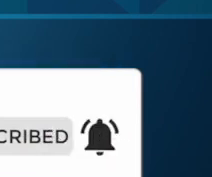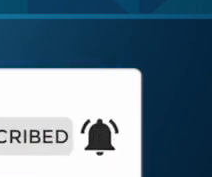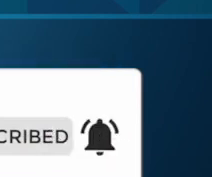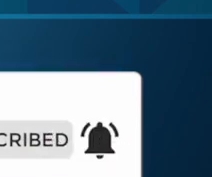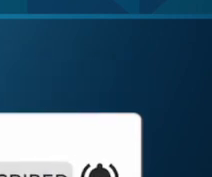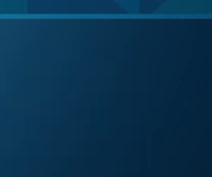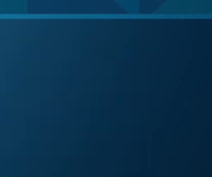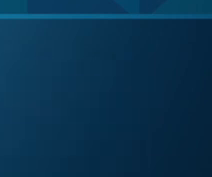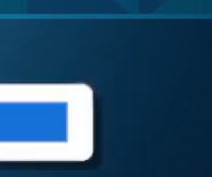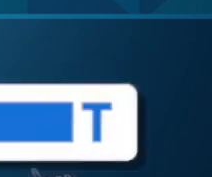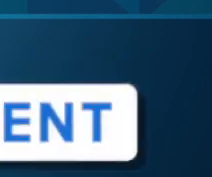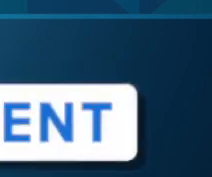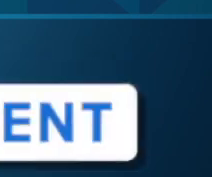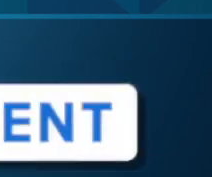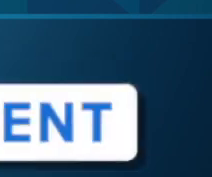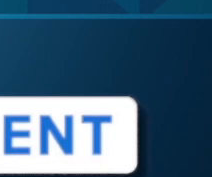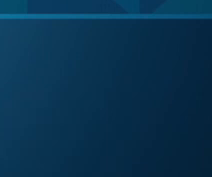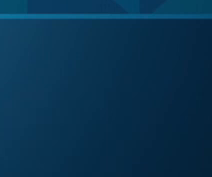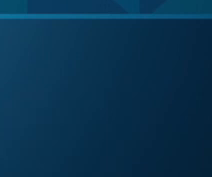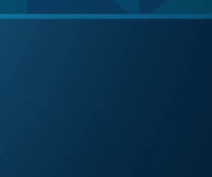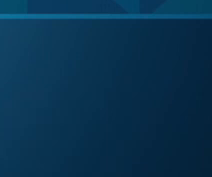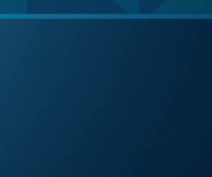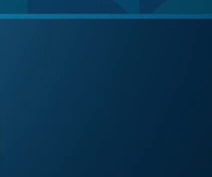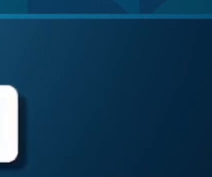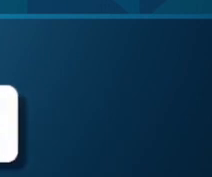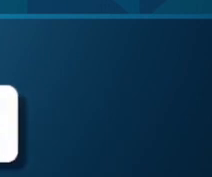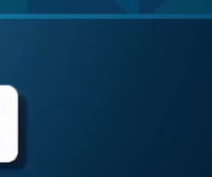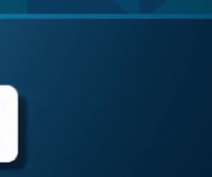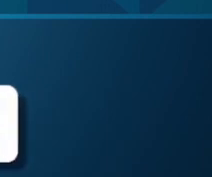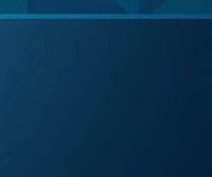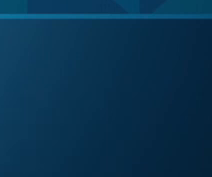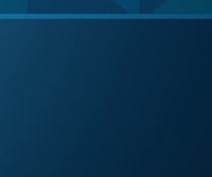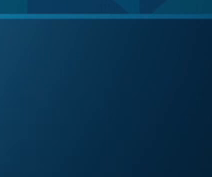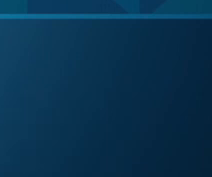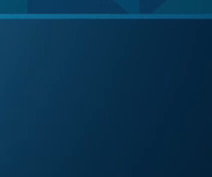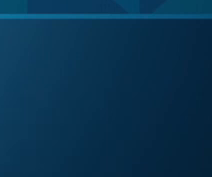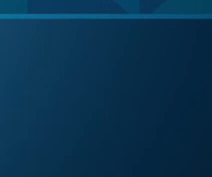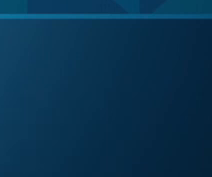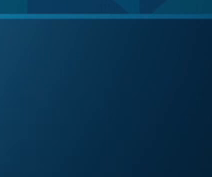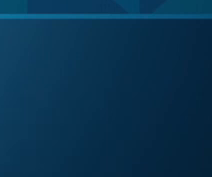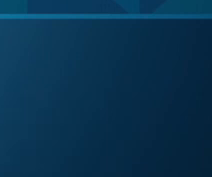butang notifikasaun. Fo komentario no fahetutang ba media sosial siraseluk.